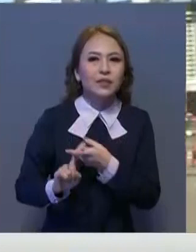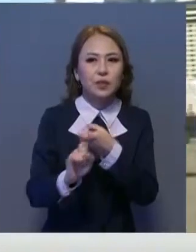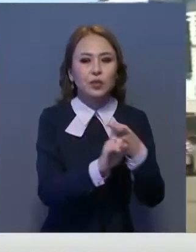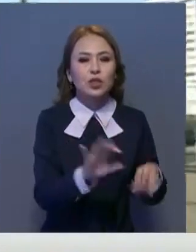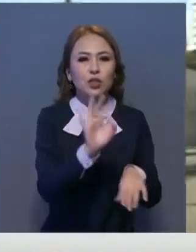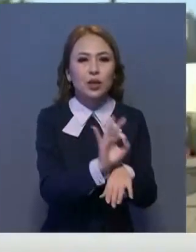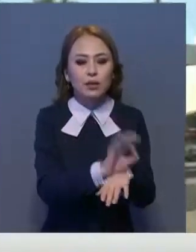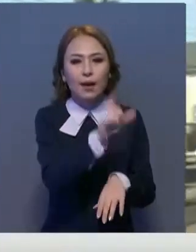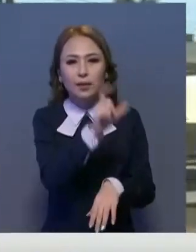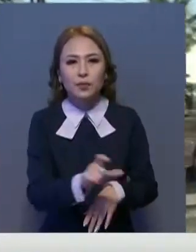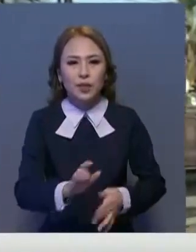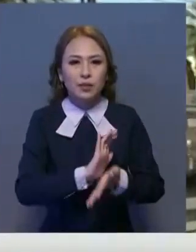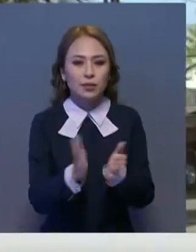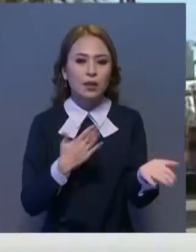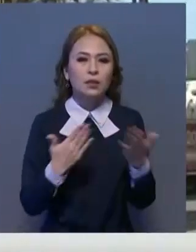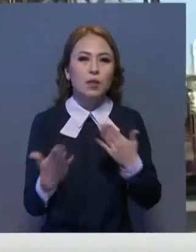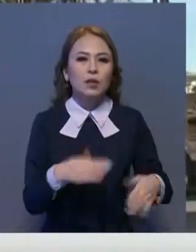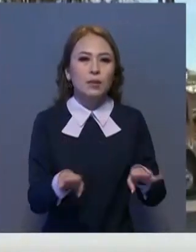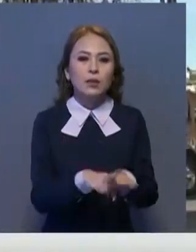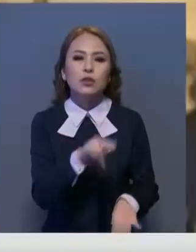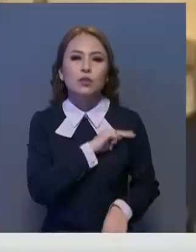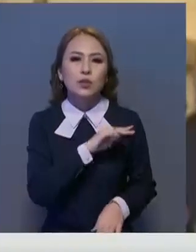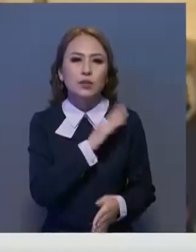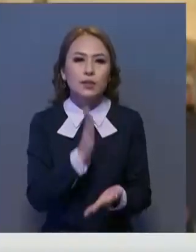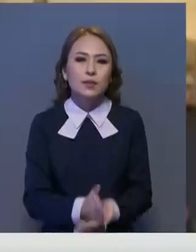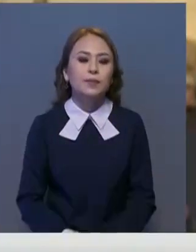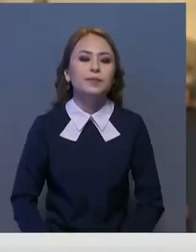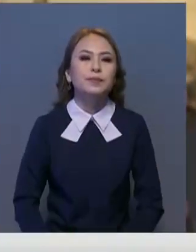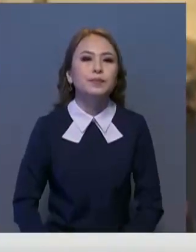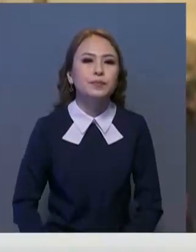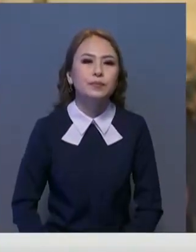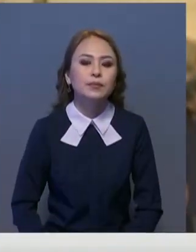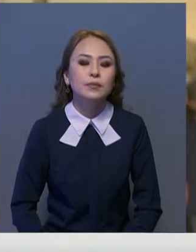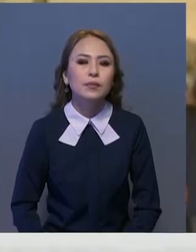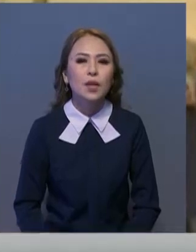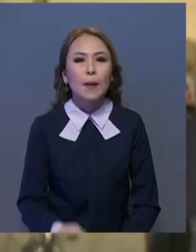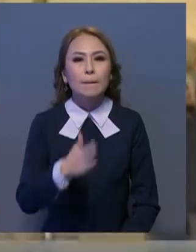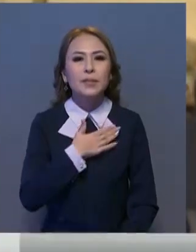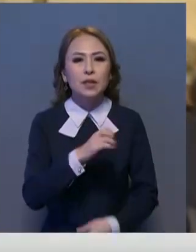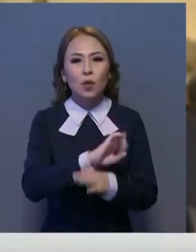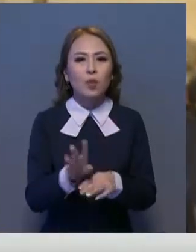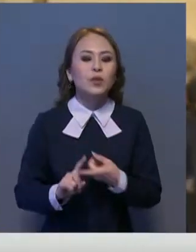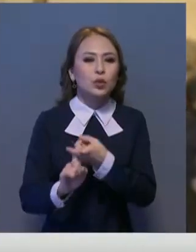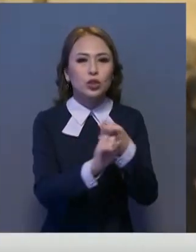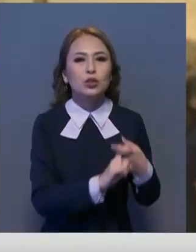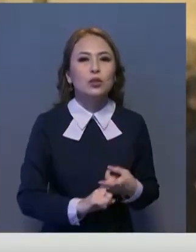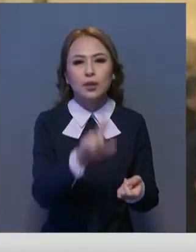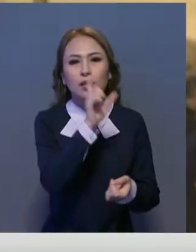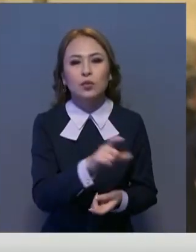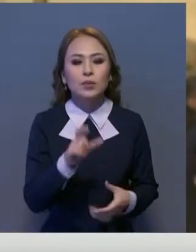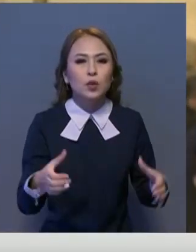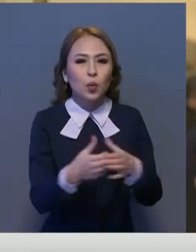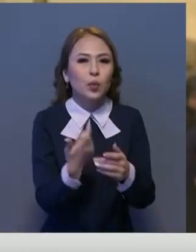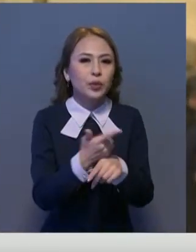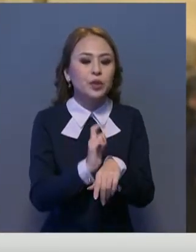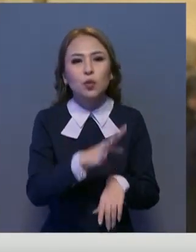шалдыққан адамдармен тығыз қарым-қатынаста жұмыс істейді. Бізге COVID-19-ды жұқтырған науқастар өте